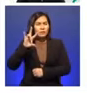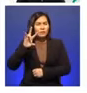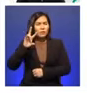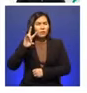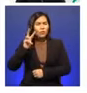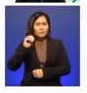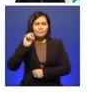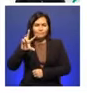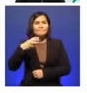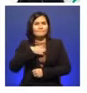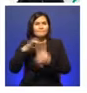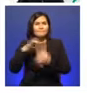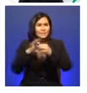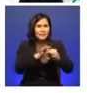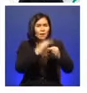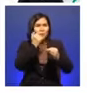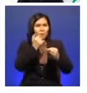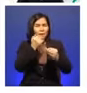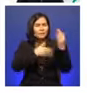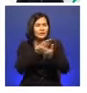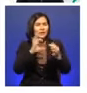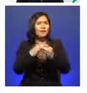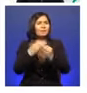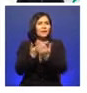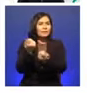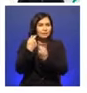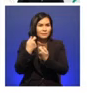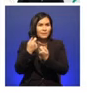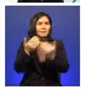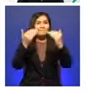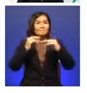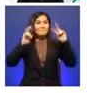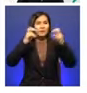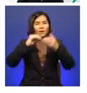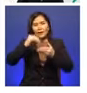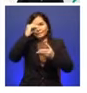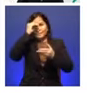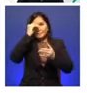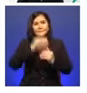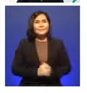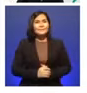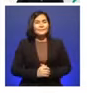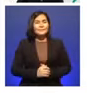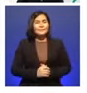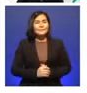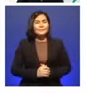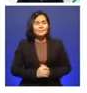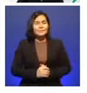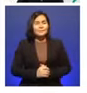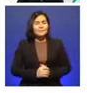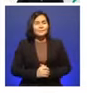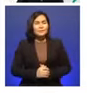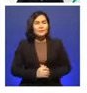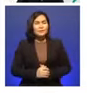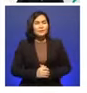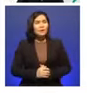ไปนะฮะเป็นการศึกษาการศึกษาเราก็เป็นการศึกษาเราจะแบ่งเป็นการศึกษาในส่วนที่ก่อนระดับอุดมศึกษาและการ